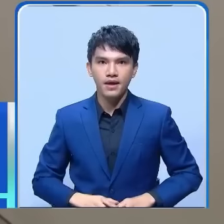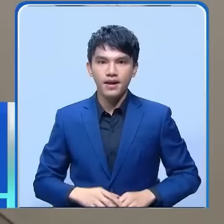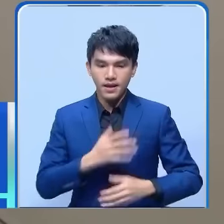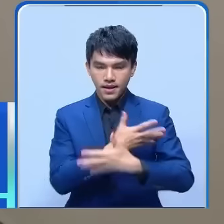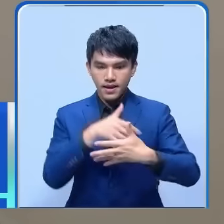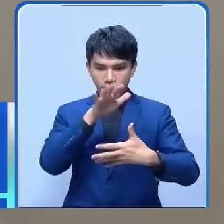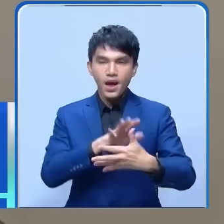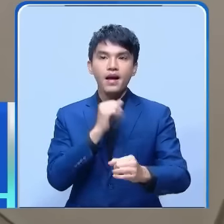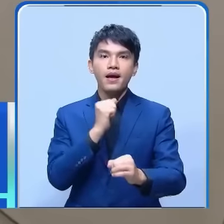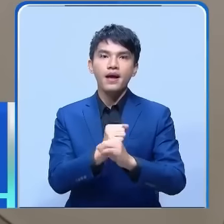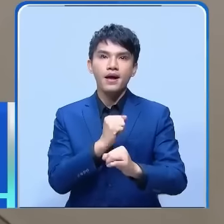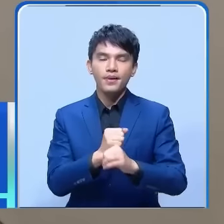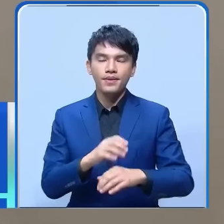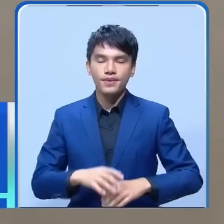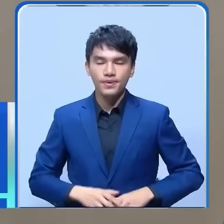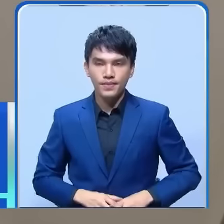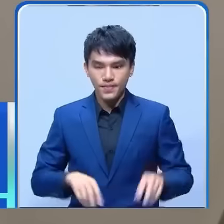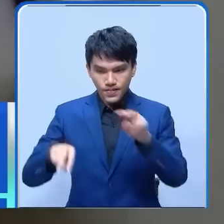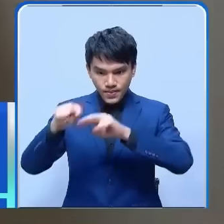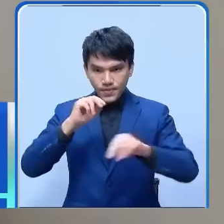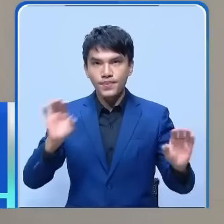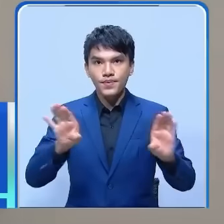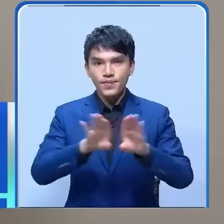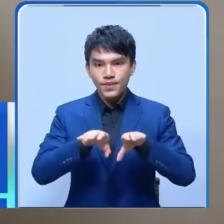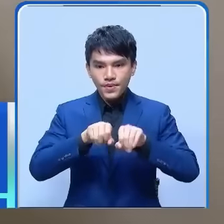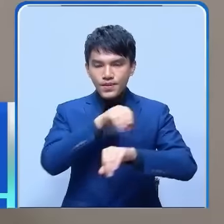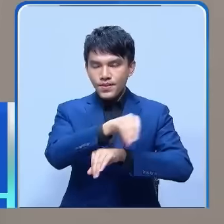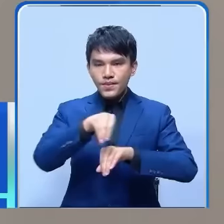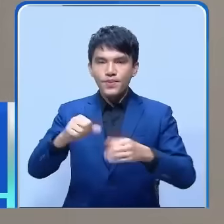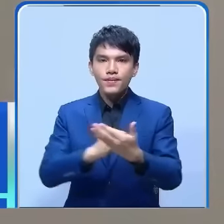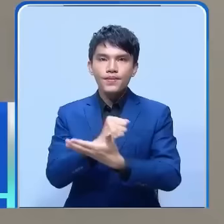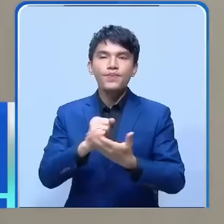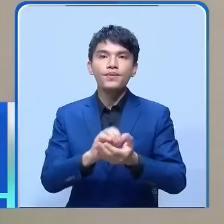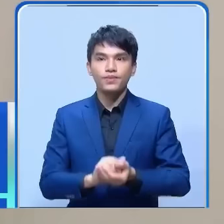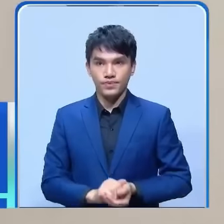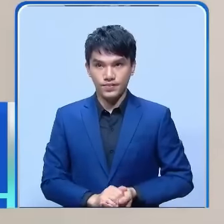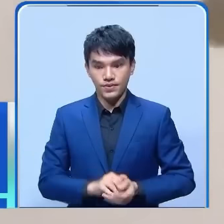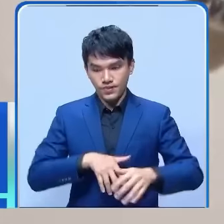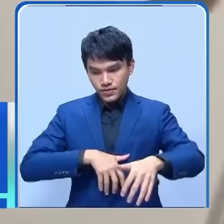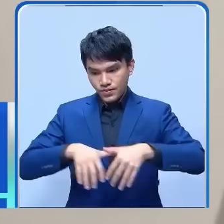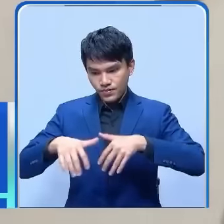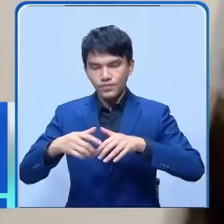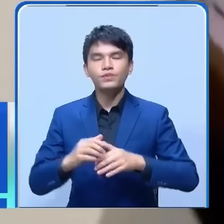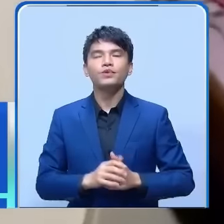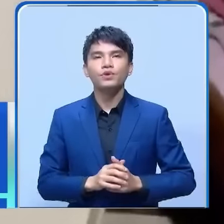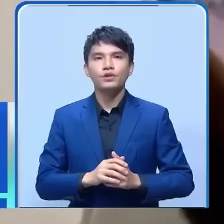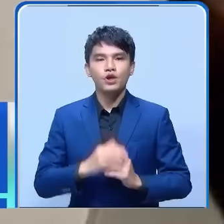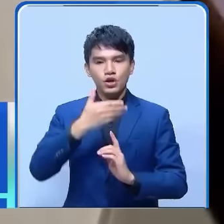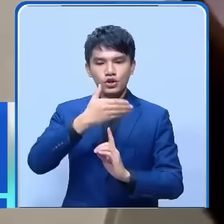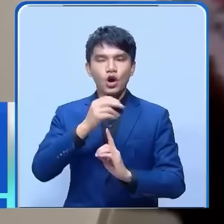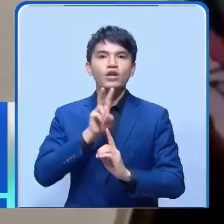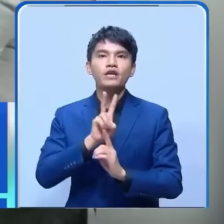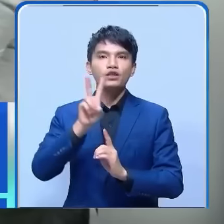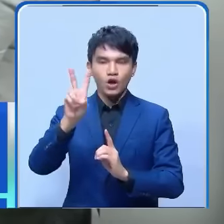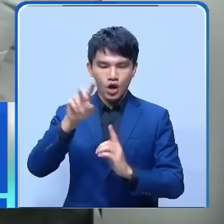การฟ้าสางจู่โจมปูพรมปิดล้อมทลายเครือข่ายค้ายาเสพติดอยู่ในชุมชนเนิน FM ซอยเทศบาลพัฒนา2ตำบลวัด